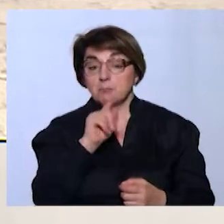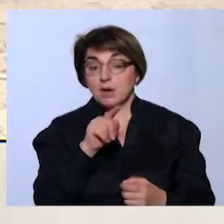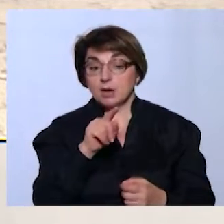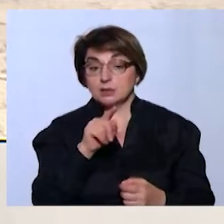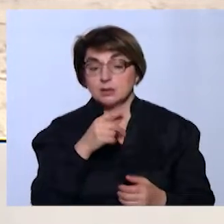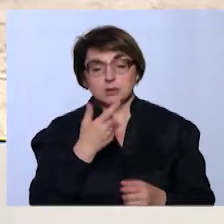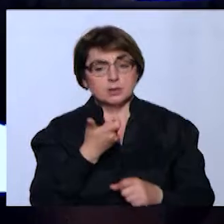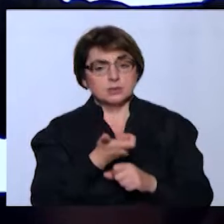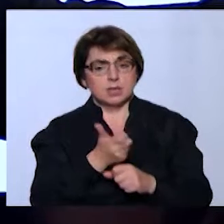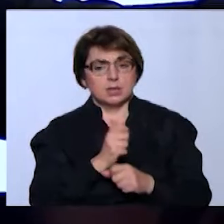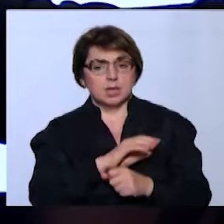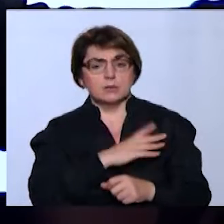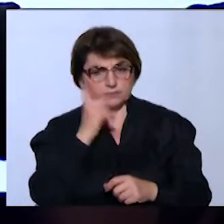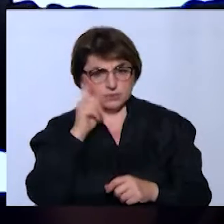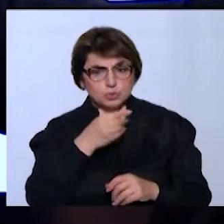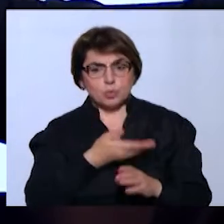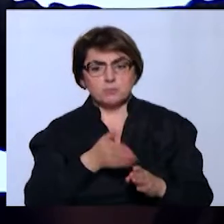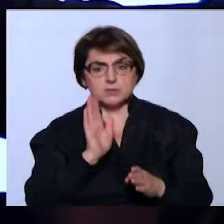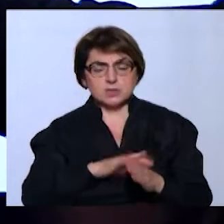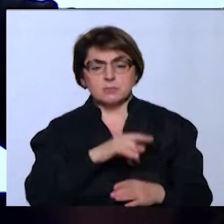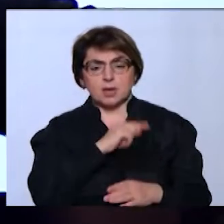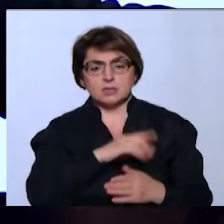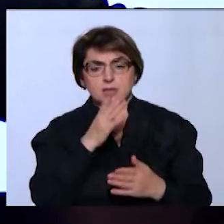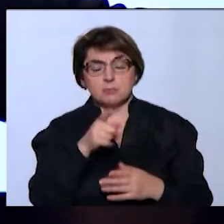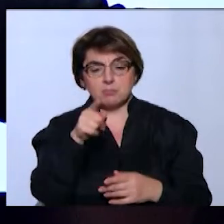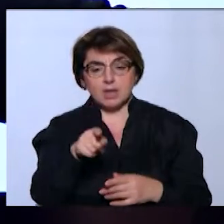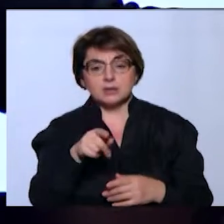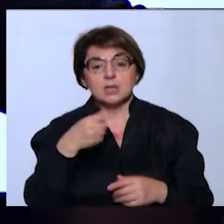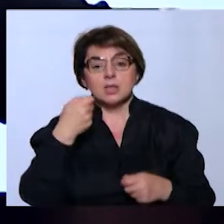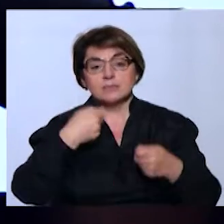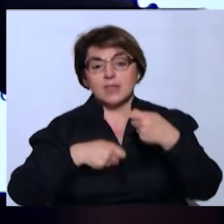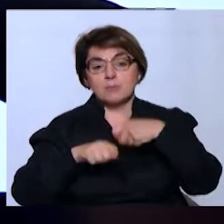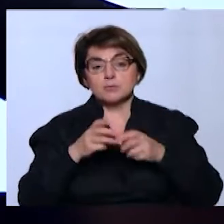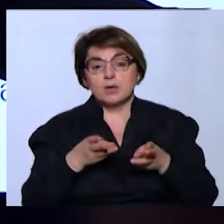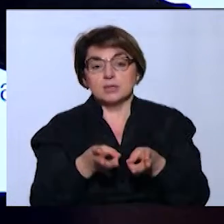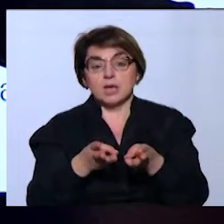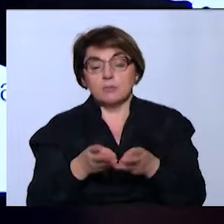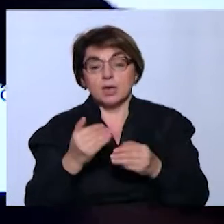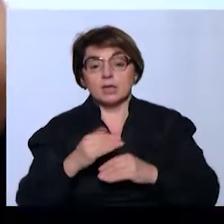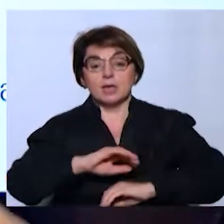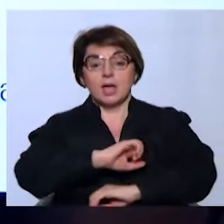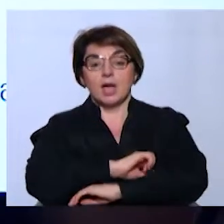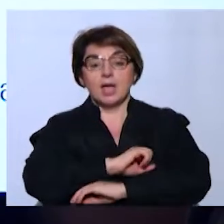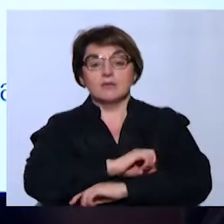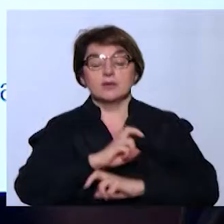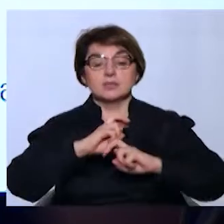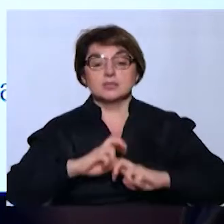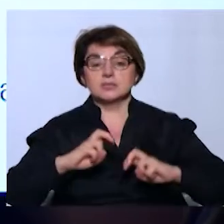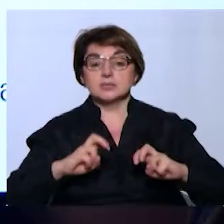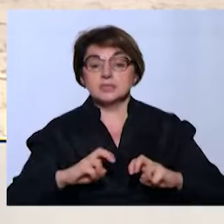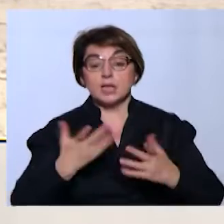მარიანას ძიმე ხასიათი აქვს, ხო გახსოვთ ბავშვებო? მათ ნამცხვარი გამოაცხვეს. ახლა აივანზე ზიან თუ